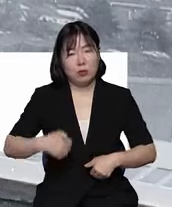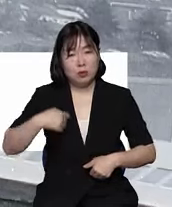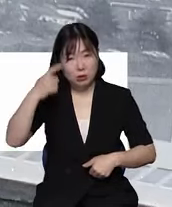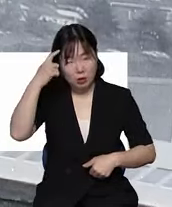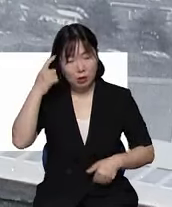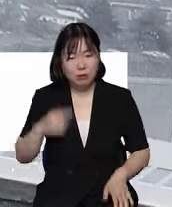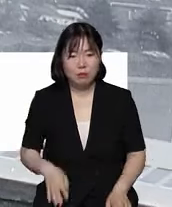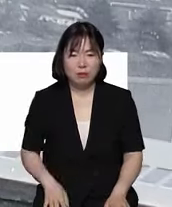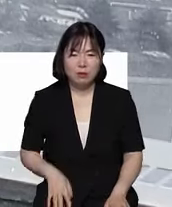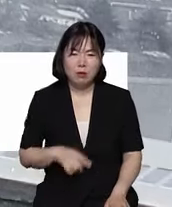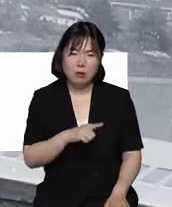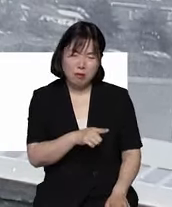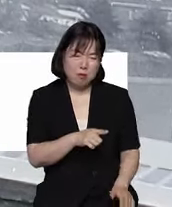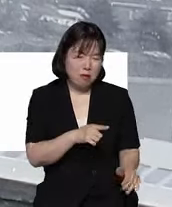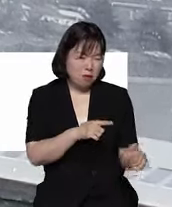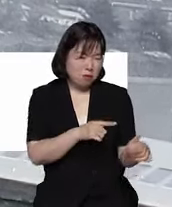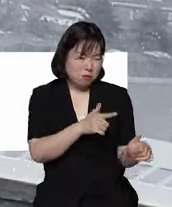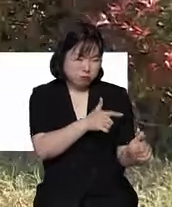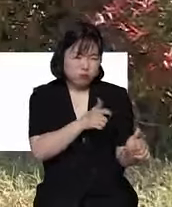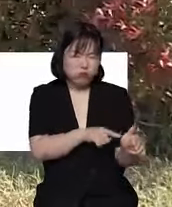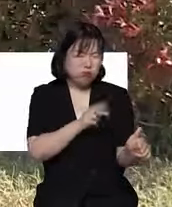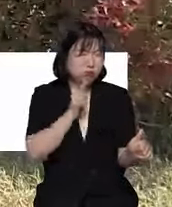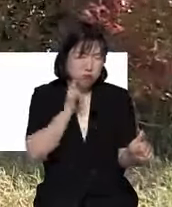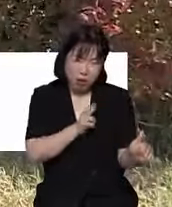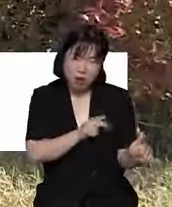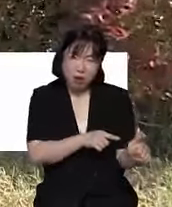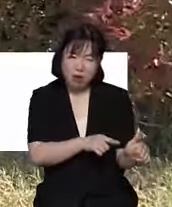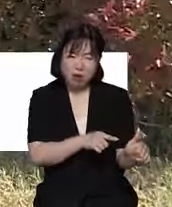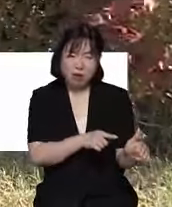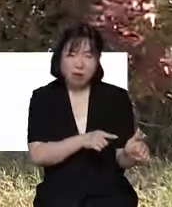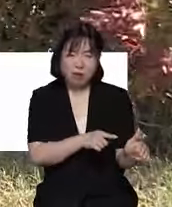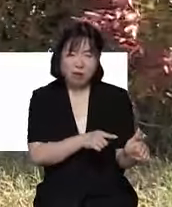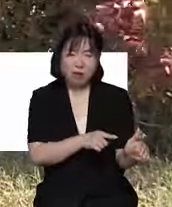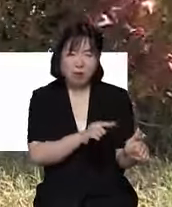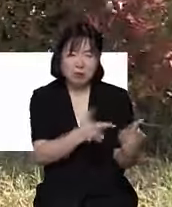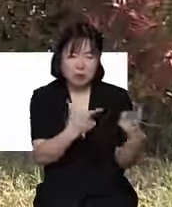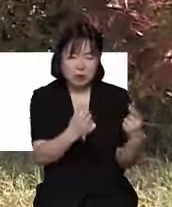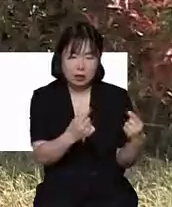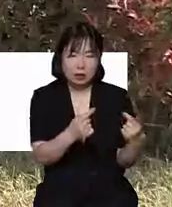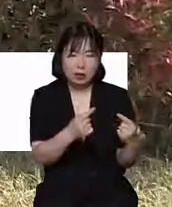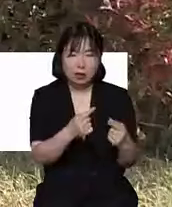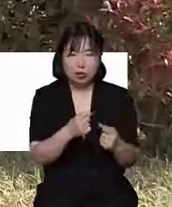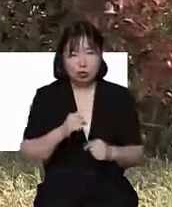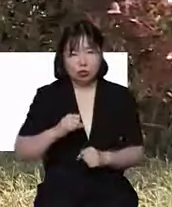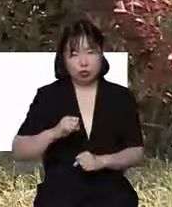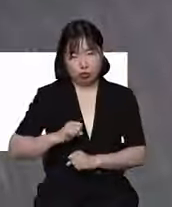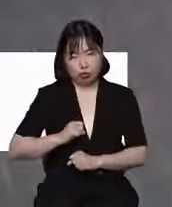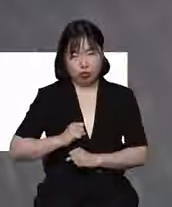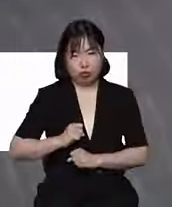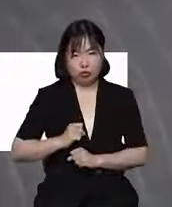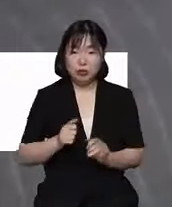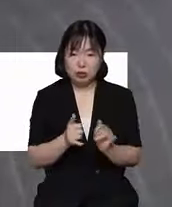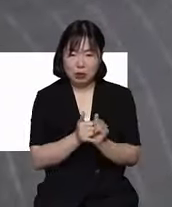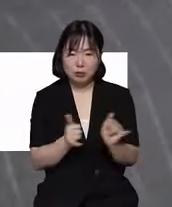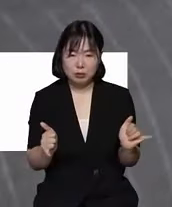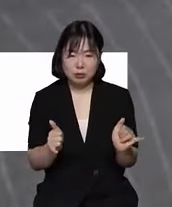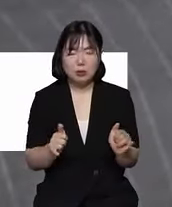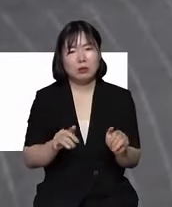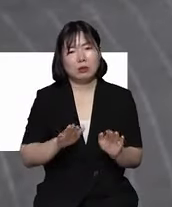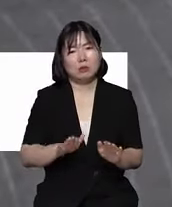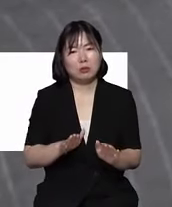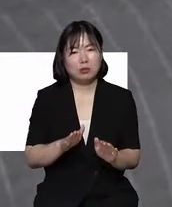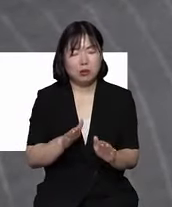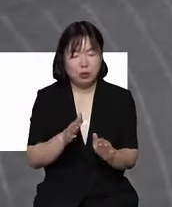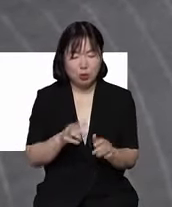당시에 얼마나 잔인하게 했으면 그게 같이 그 있었던 그 병사들이 이번에